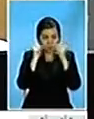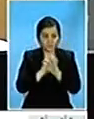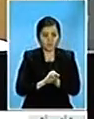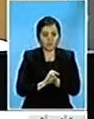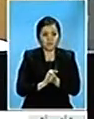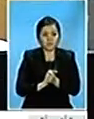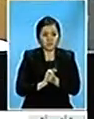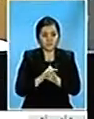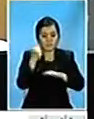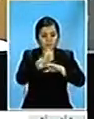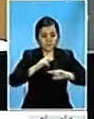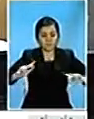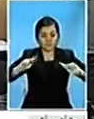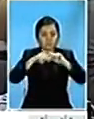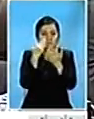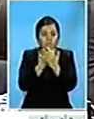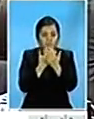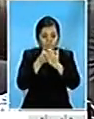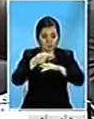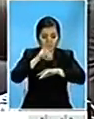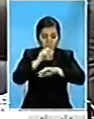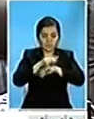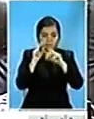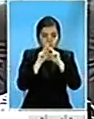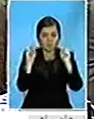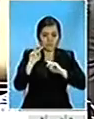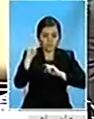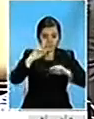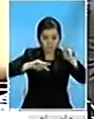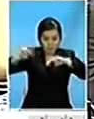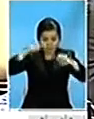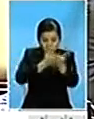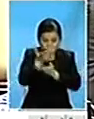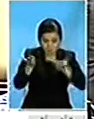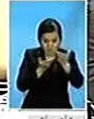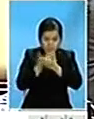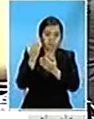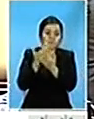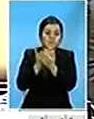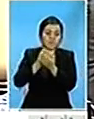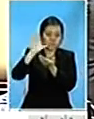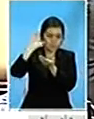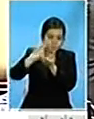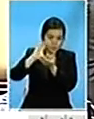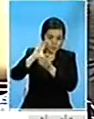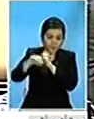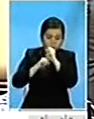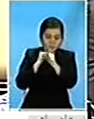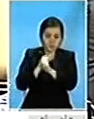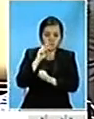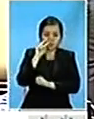หน้าที่ประธานคณะกรรมการวิสามัญพิจารณาร่างพระราชบัญญัติงบประมาณรายจ่ายประจำปีงบประมาณพ.ศ. 2516น